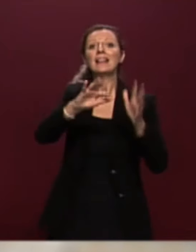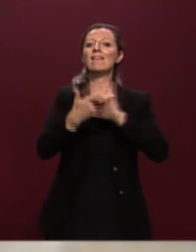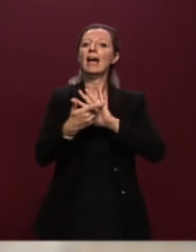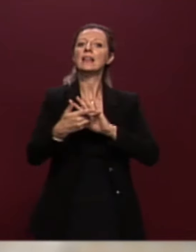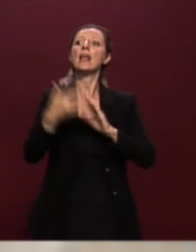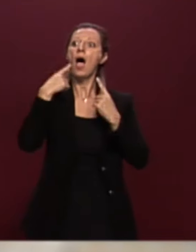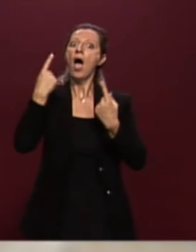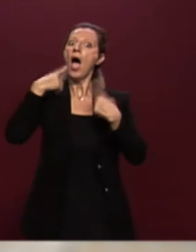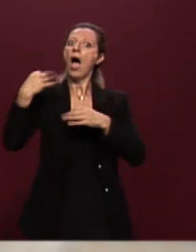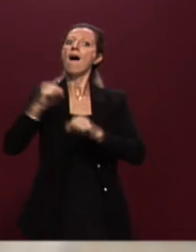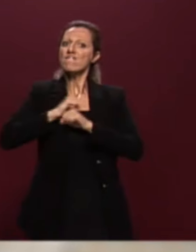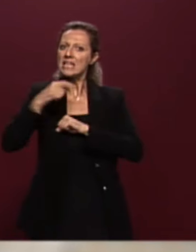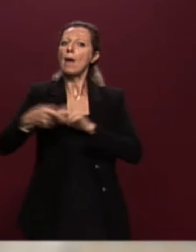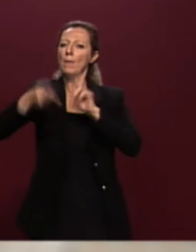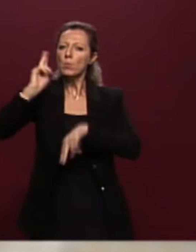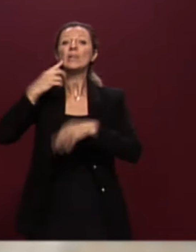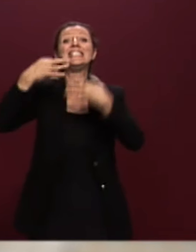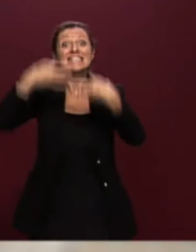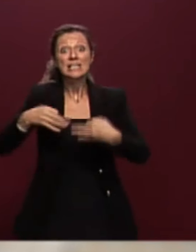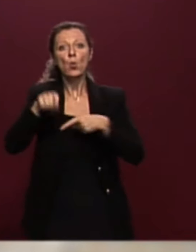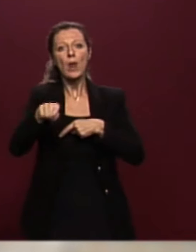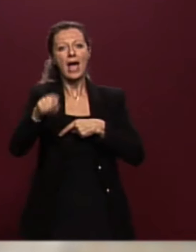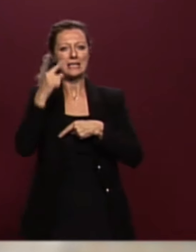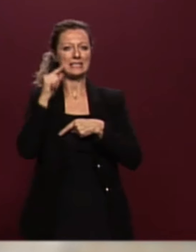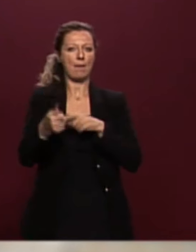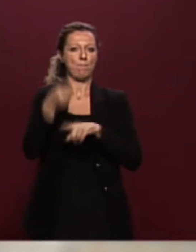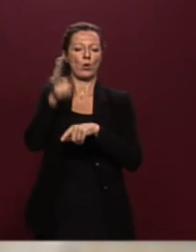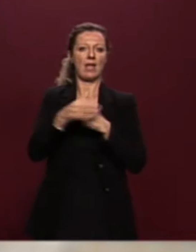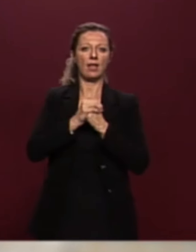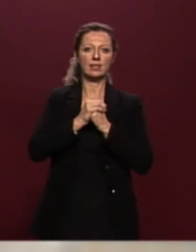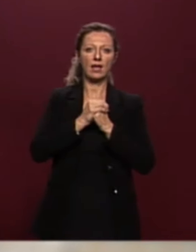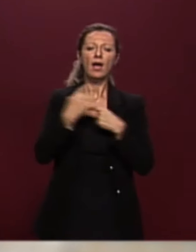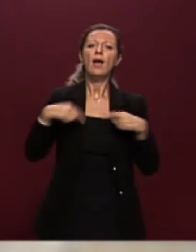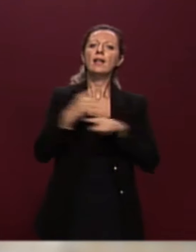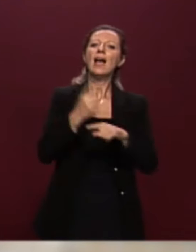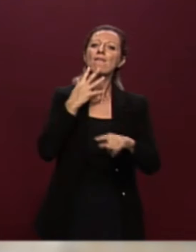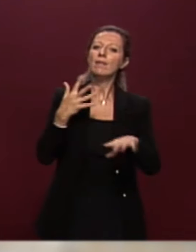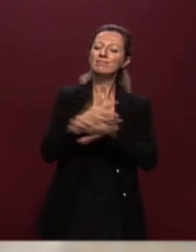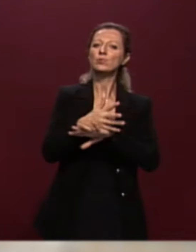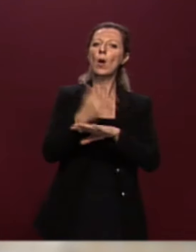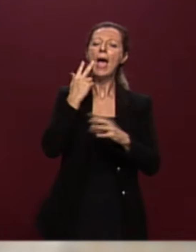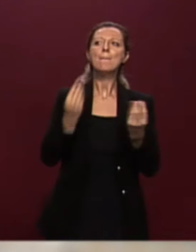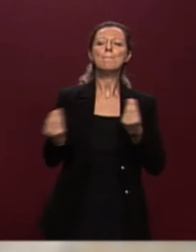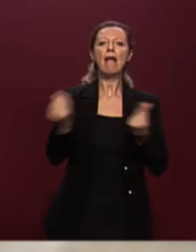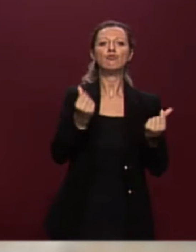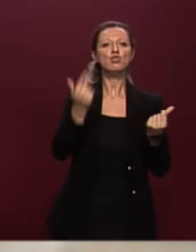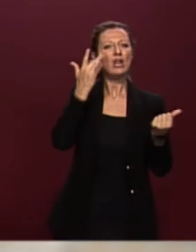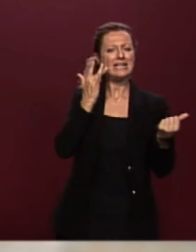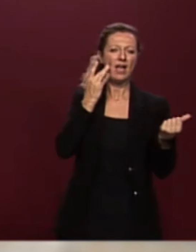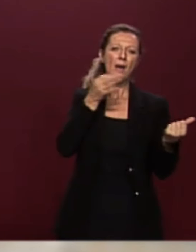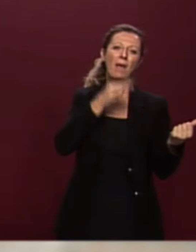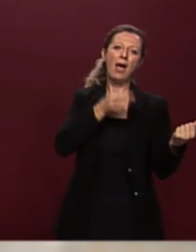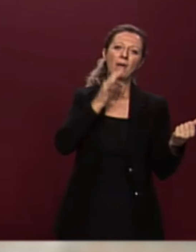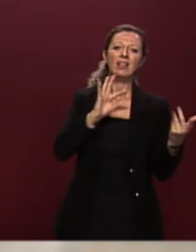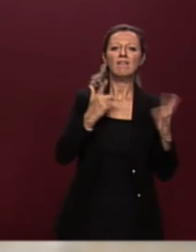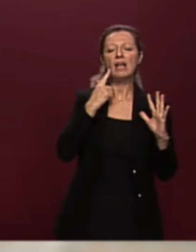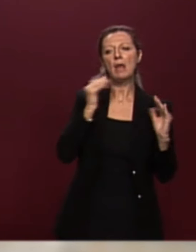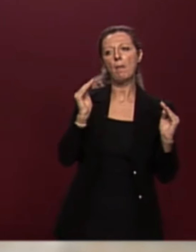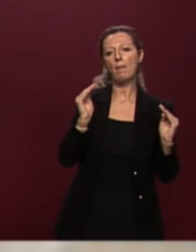anche sotto il profilo della sicurezza. Intervenendo sulla percezione del rischio che talvolta si affievolisce